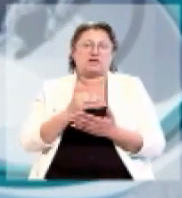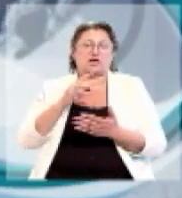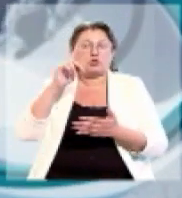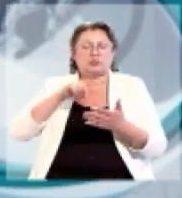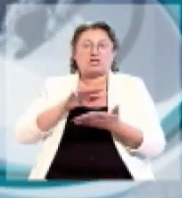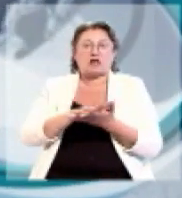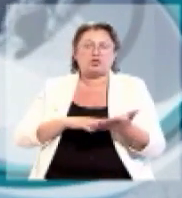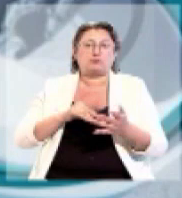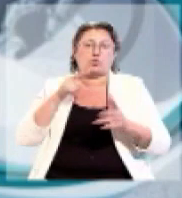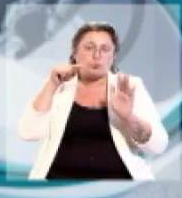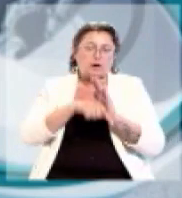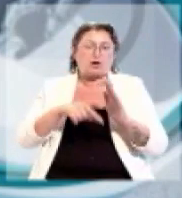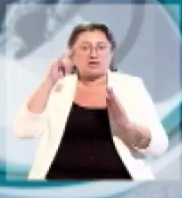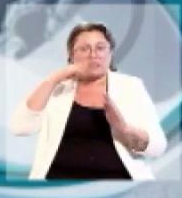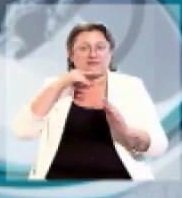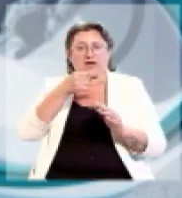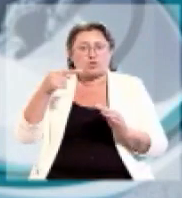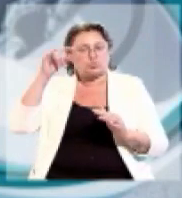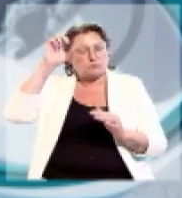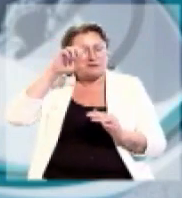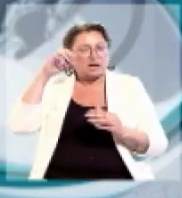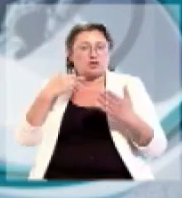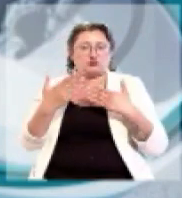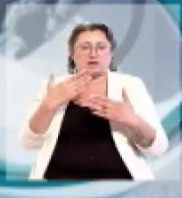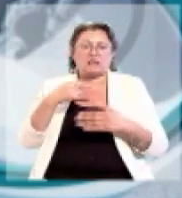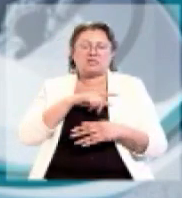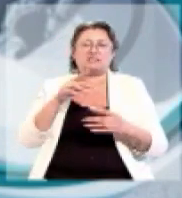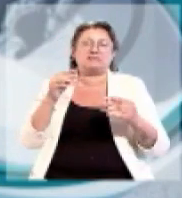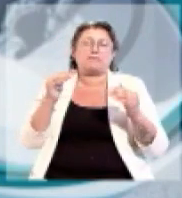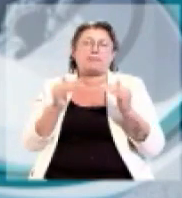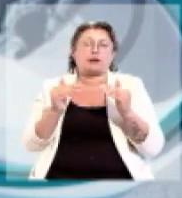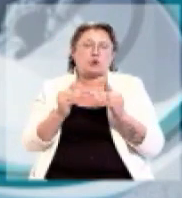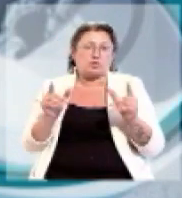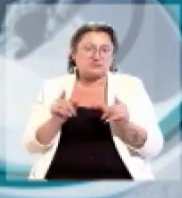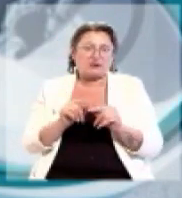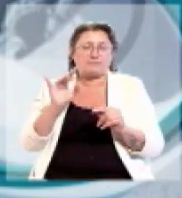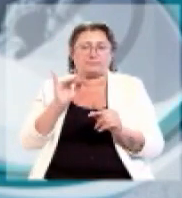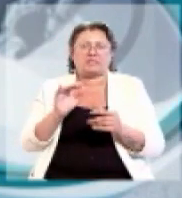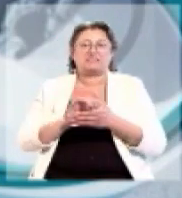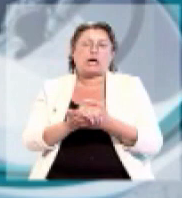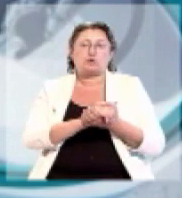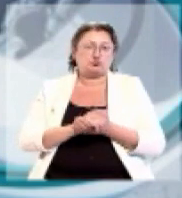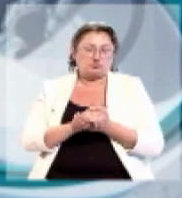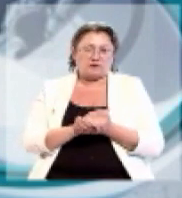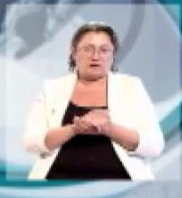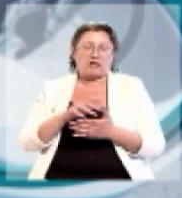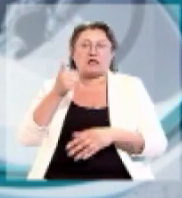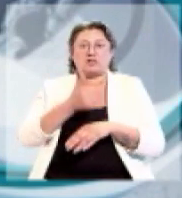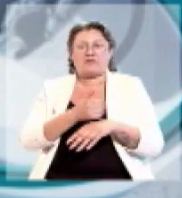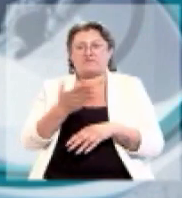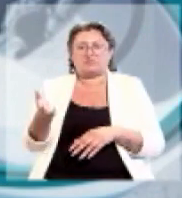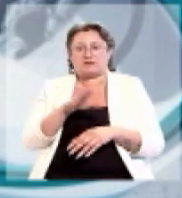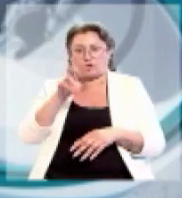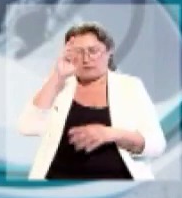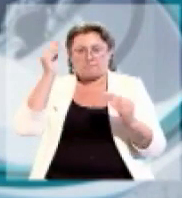приверженность дальнейшему углублению казахско-узбекских отношений в духе стратегического партнерства и союзничества. Главы